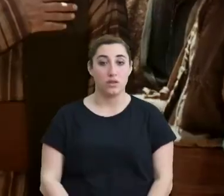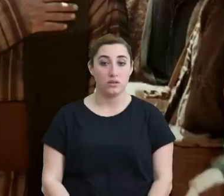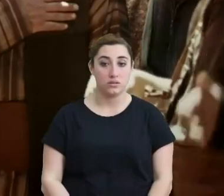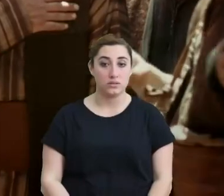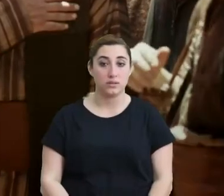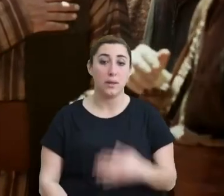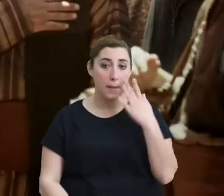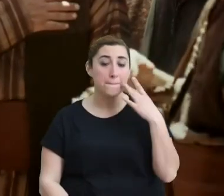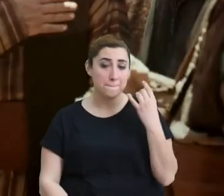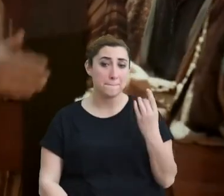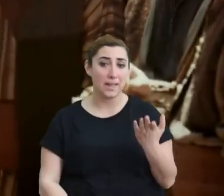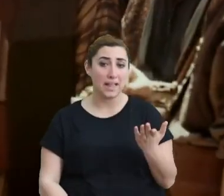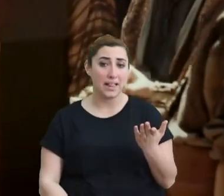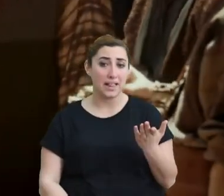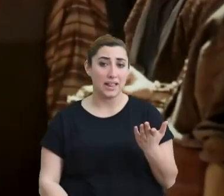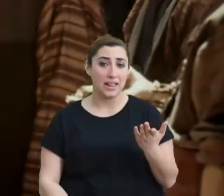Belli ki